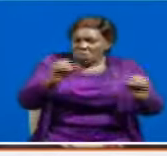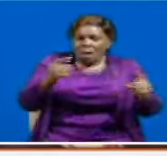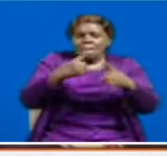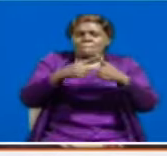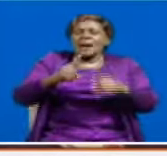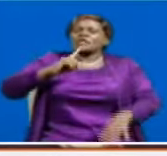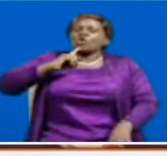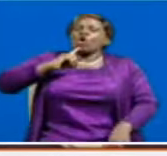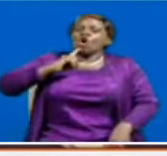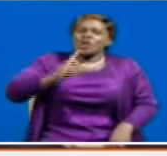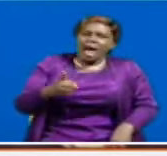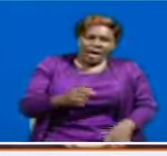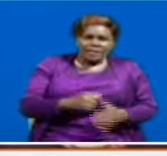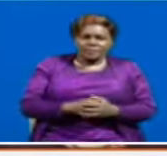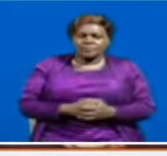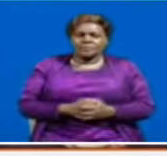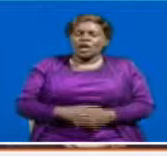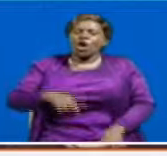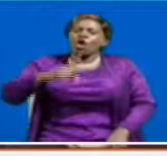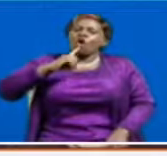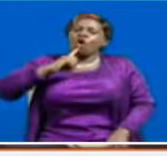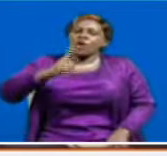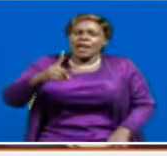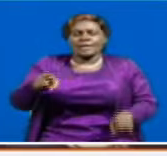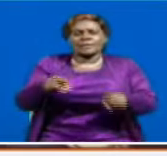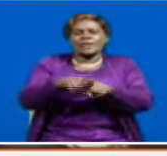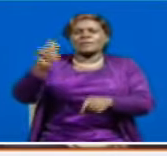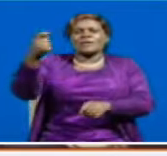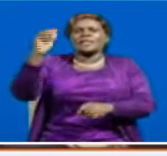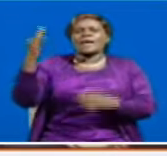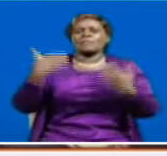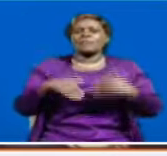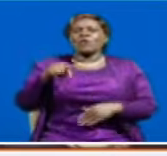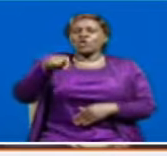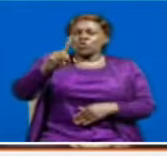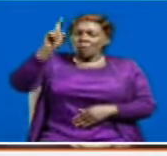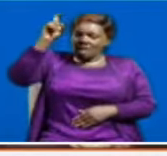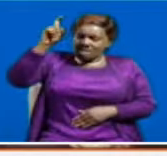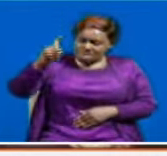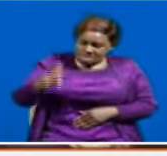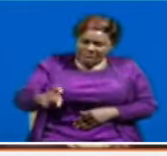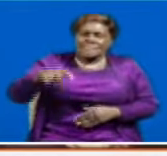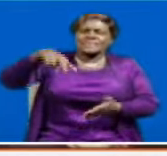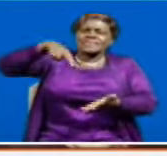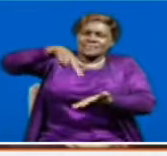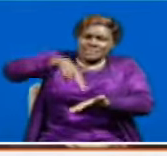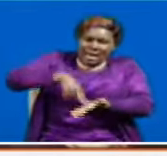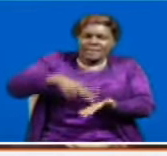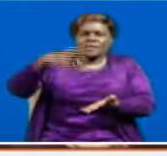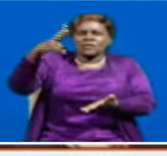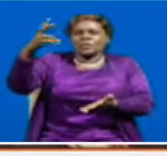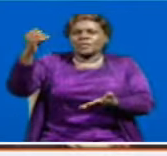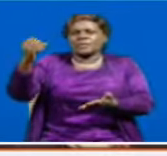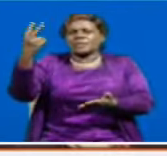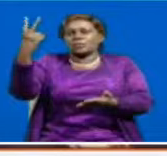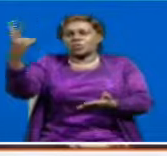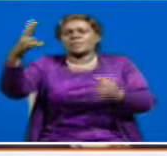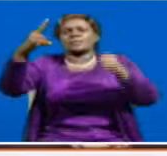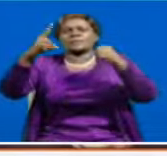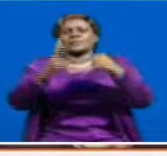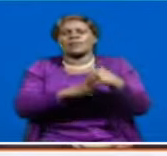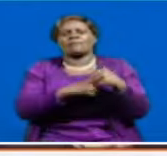Lakini tunakwambia, tunakuamuru kama wa Kenya ya kuwa ni lazima uwe katika ballot ya